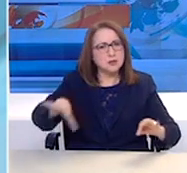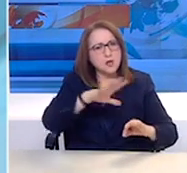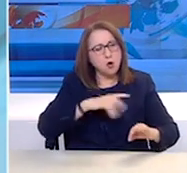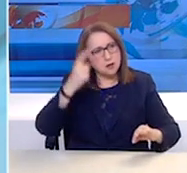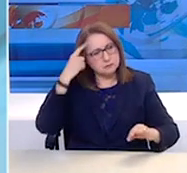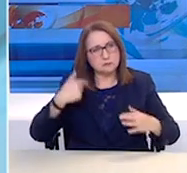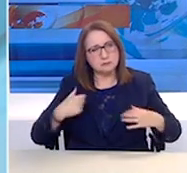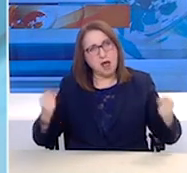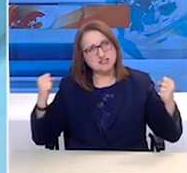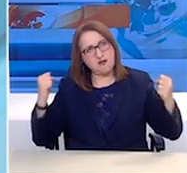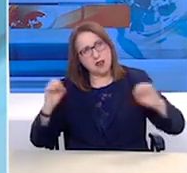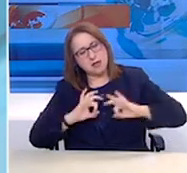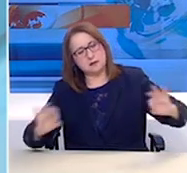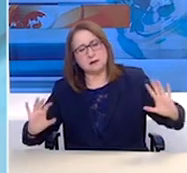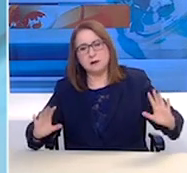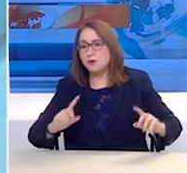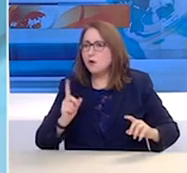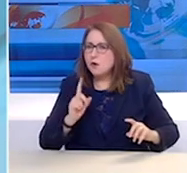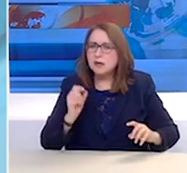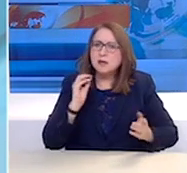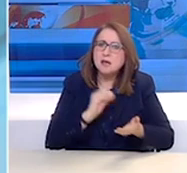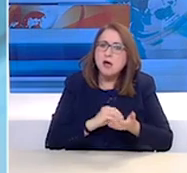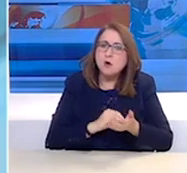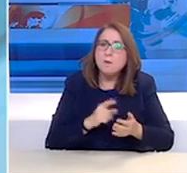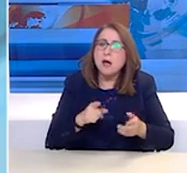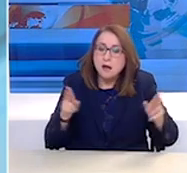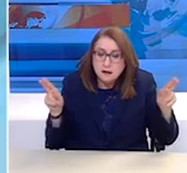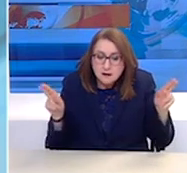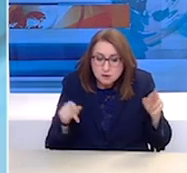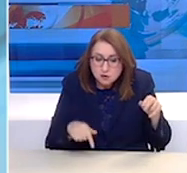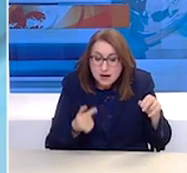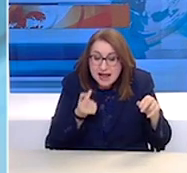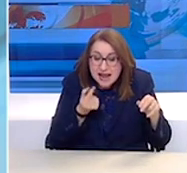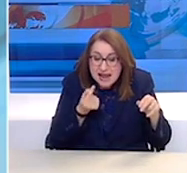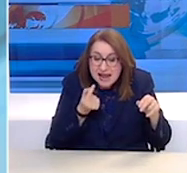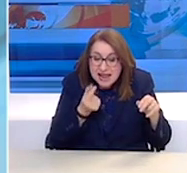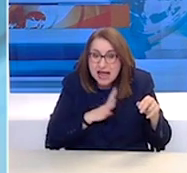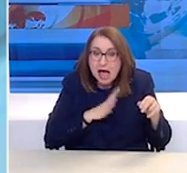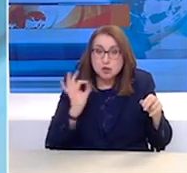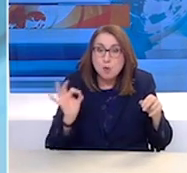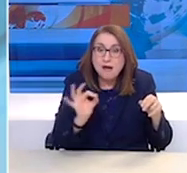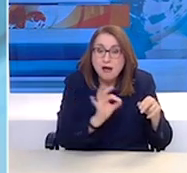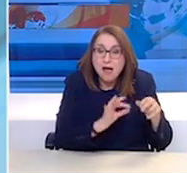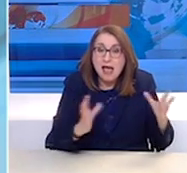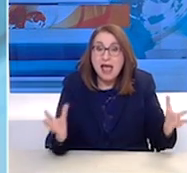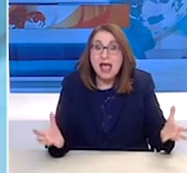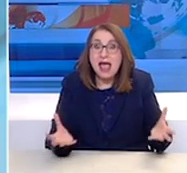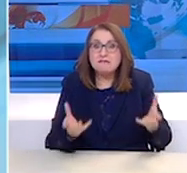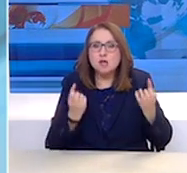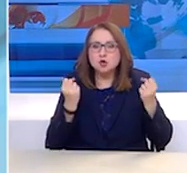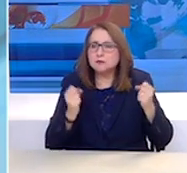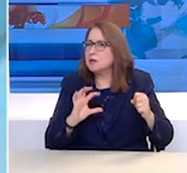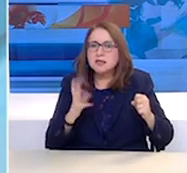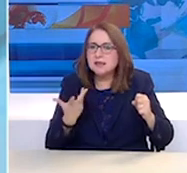μικρό. Είναι μικρό γιατί επιτύχαμε. Είναι μικρό γιατί υπομείναμε και